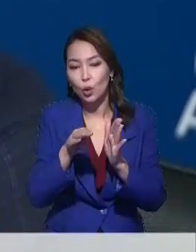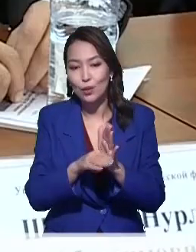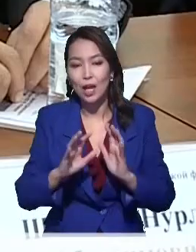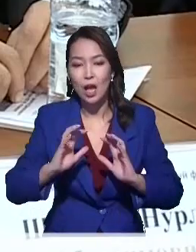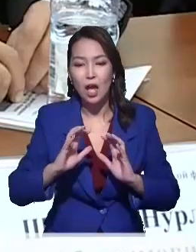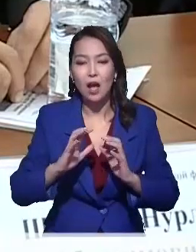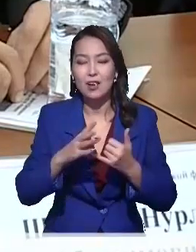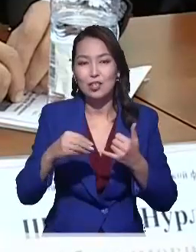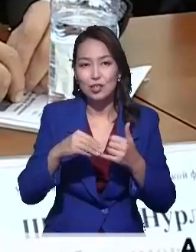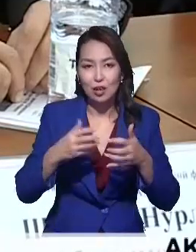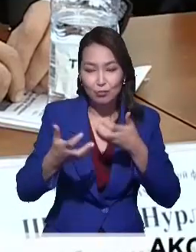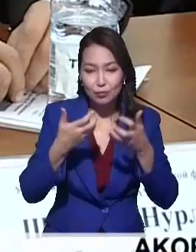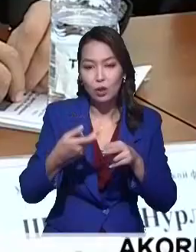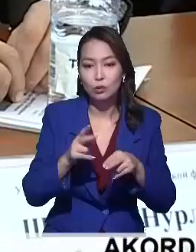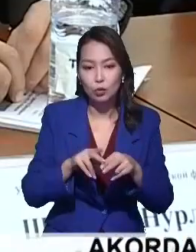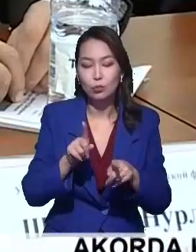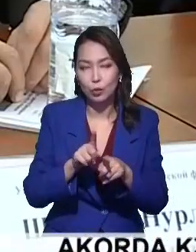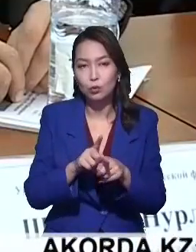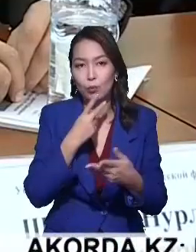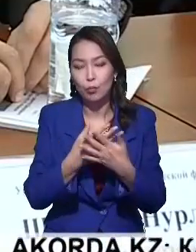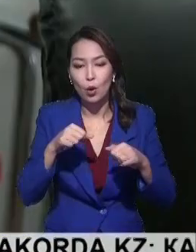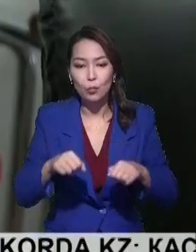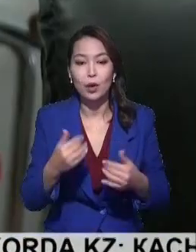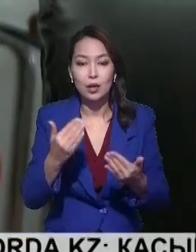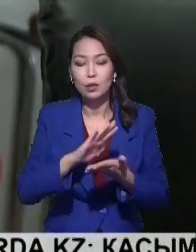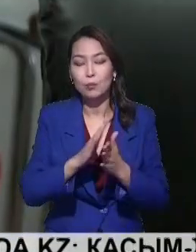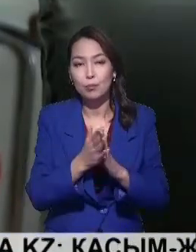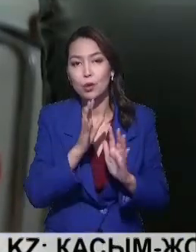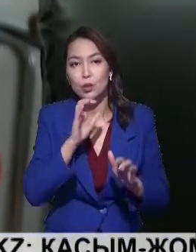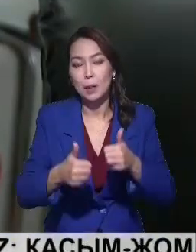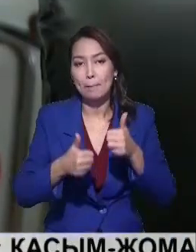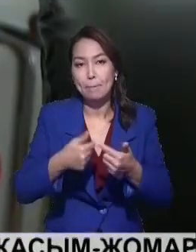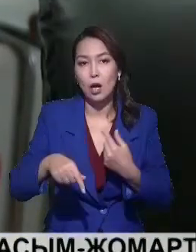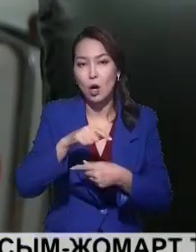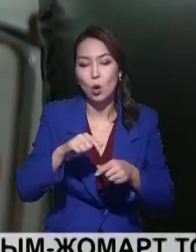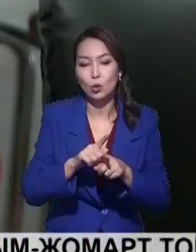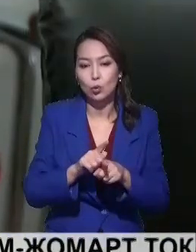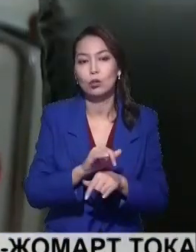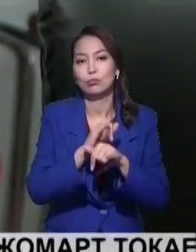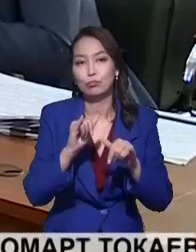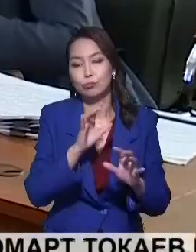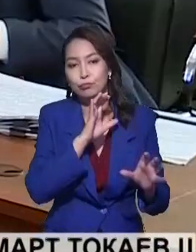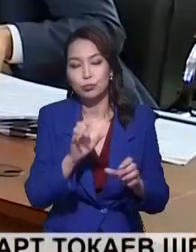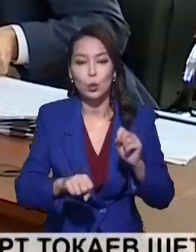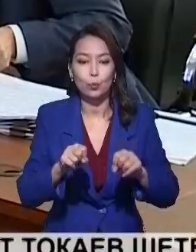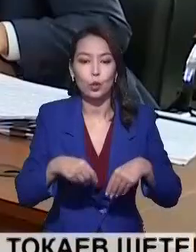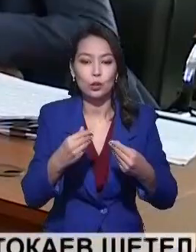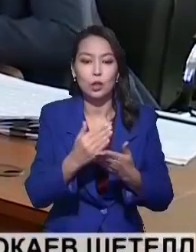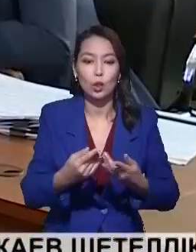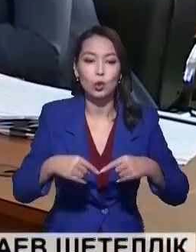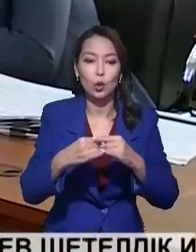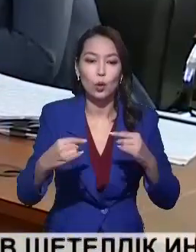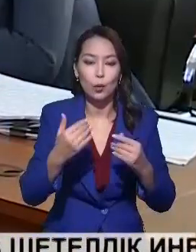зерттеу жүргізуге мүдделі болмай отыр. Ал мұндай құқық берілген жағдайда бәсекелестік бизнес ортаны жандандыруға мүмкіндік береді. Дөңгелек үстел